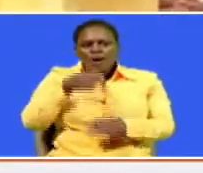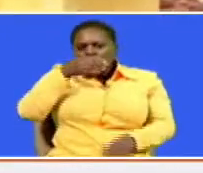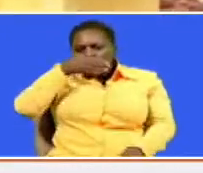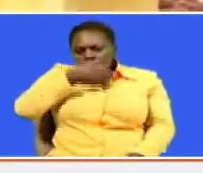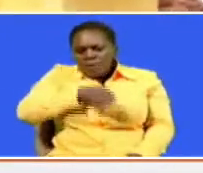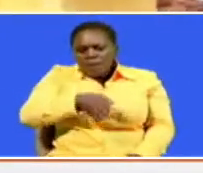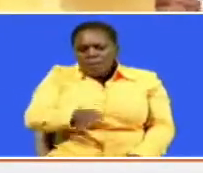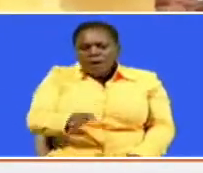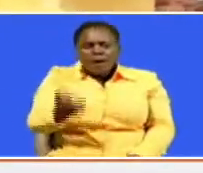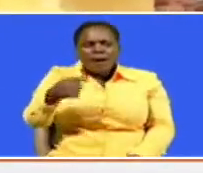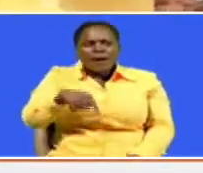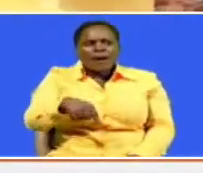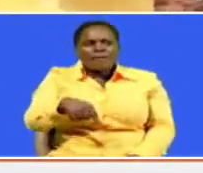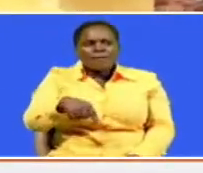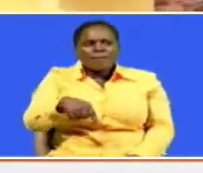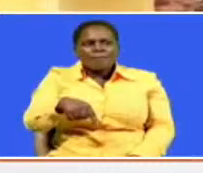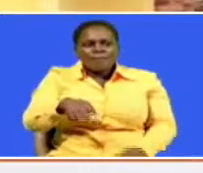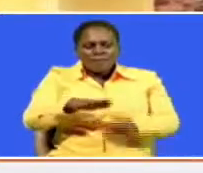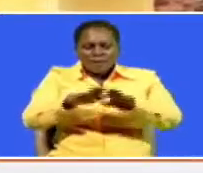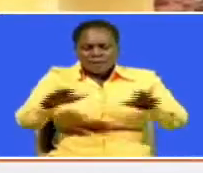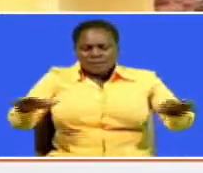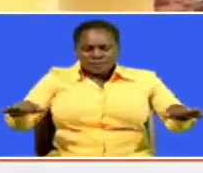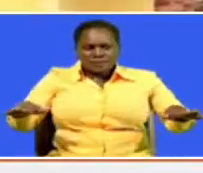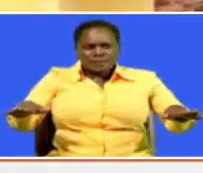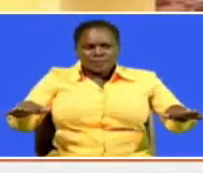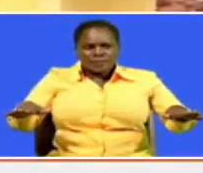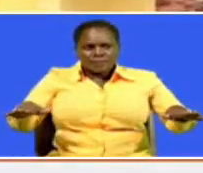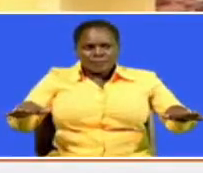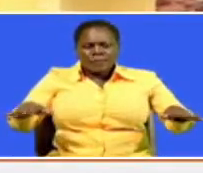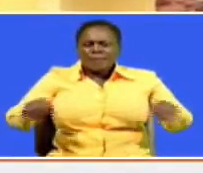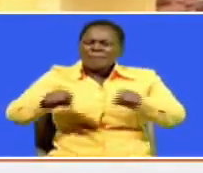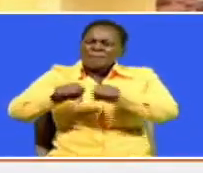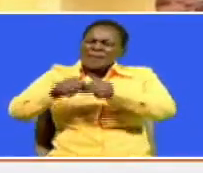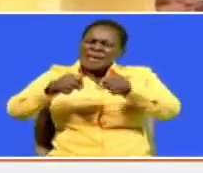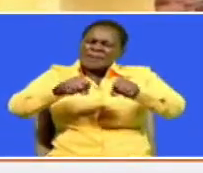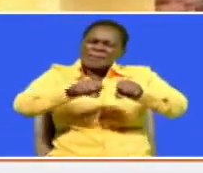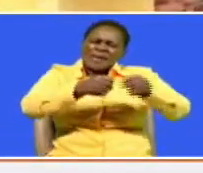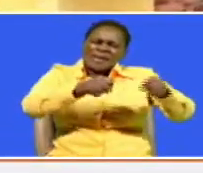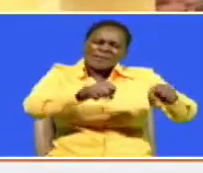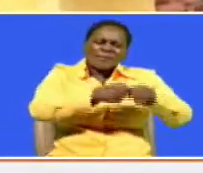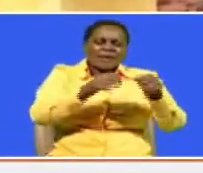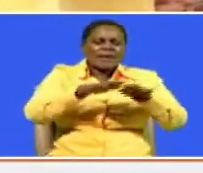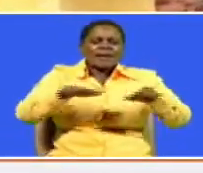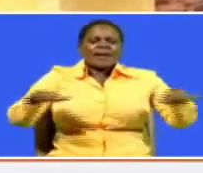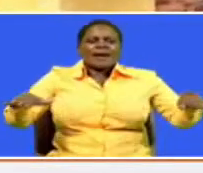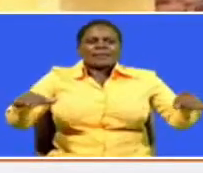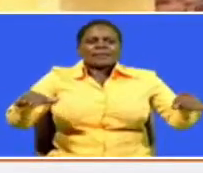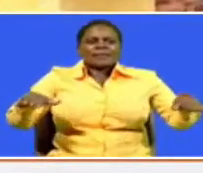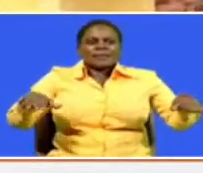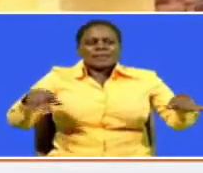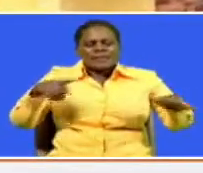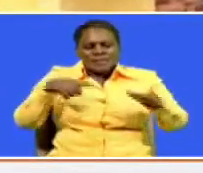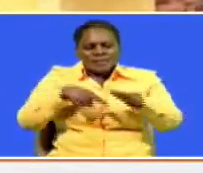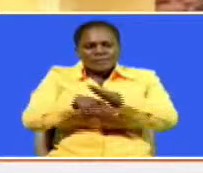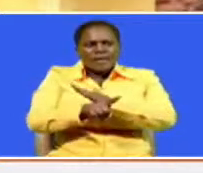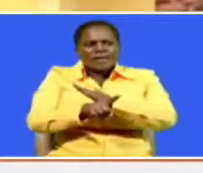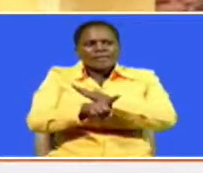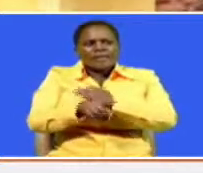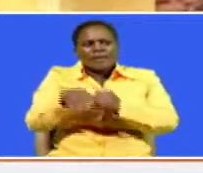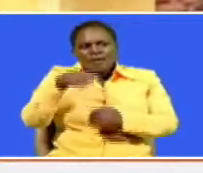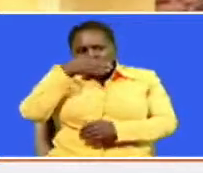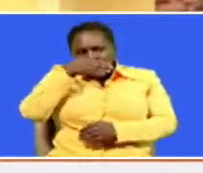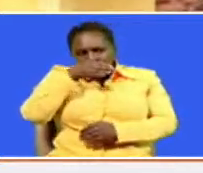wakija kama nimepanda hizi heka 2 wanaharibu upande wa nje, upande wa ndani